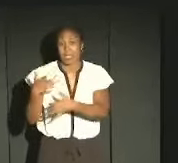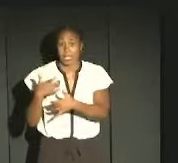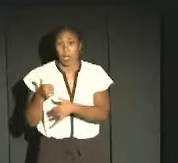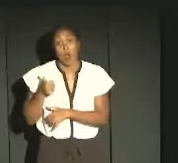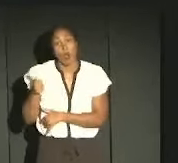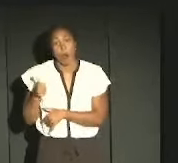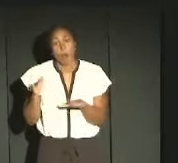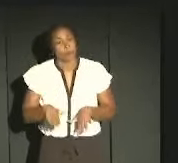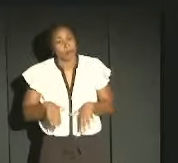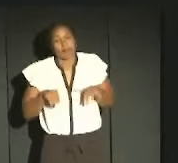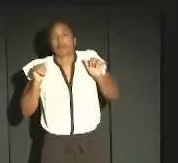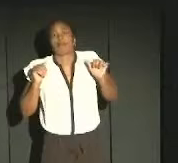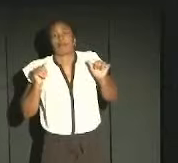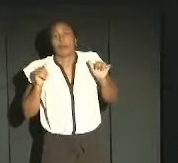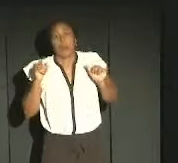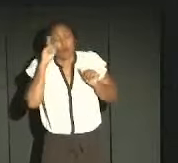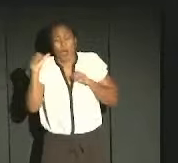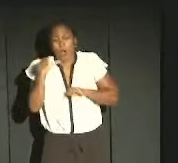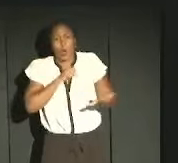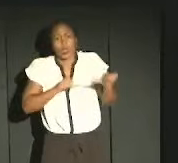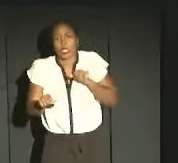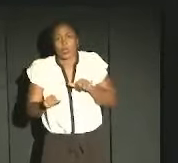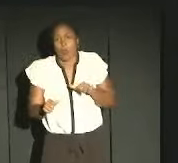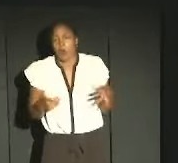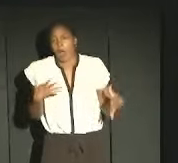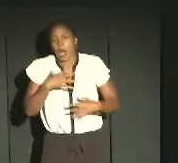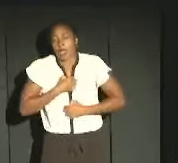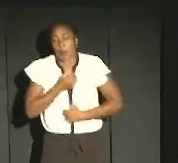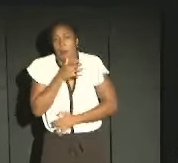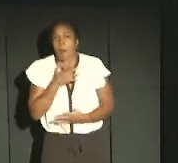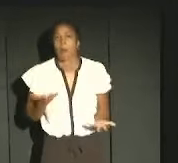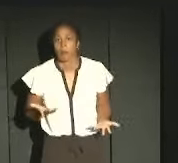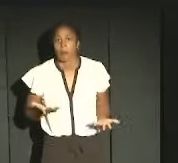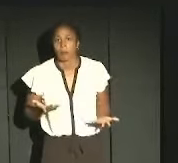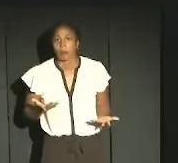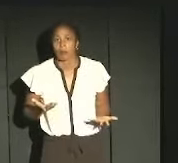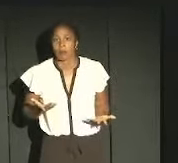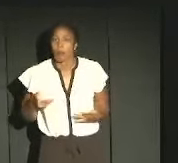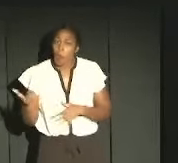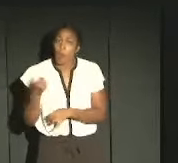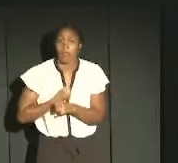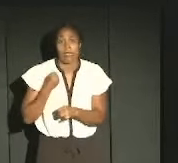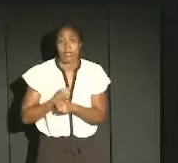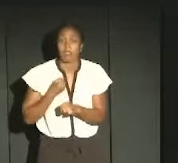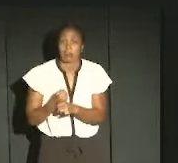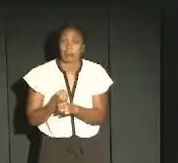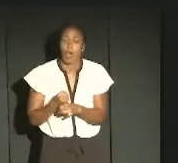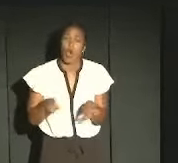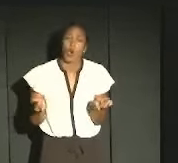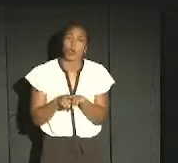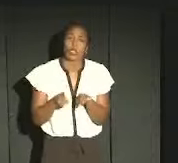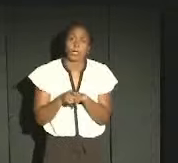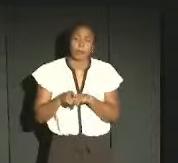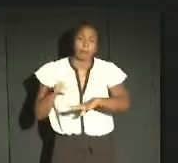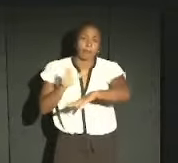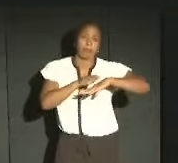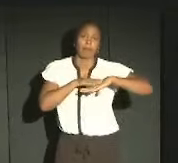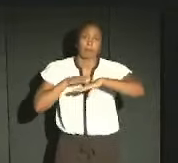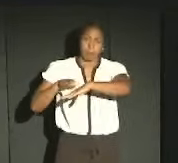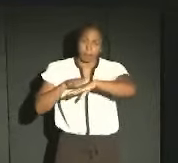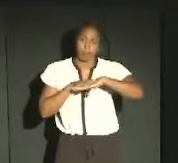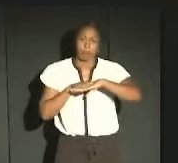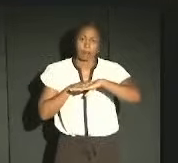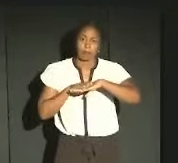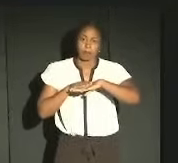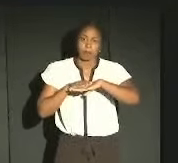droit de retrait pour les conditions insoutenables dans lequel il travaillaient et par ailleurs envoyer un message de soutien et de